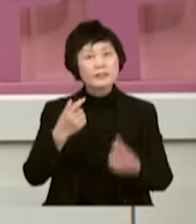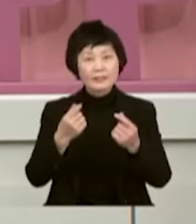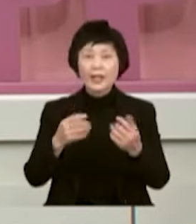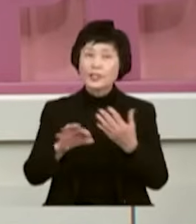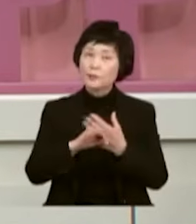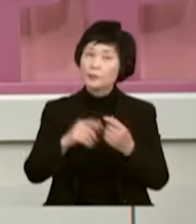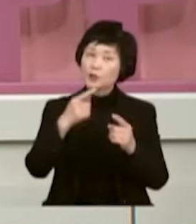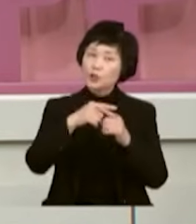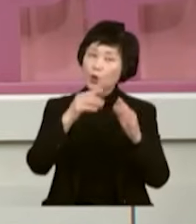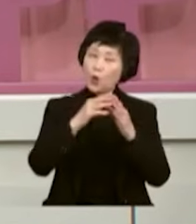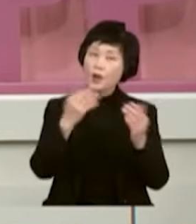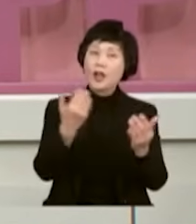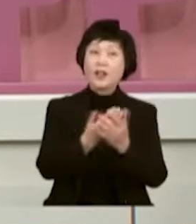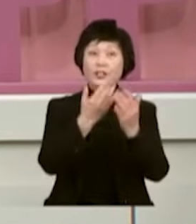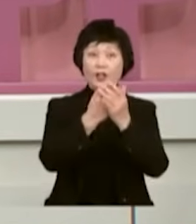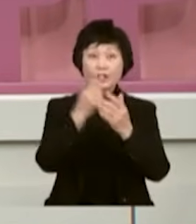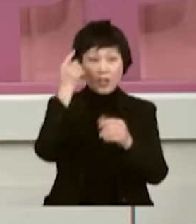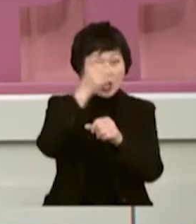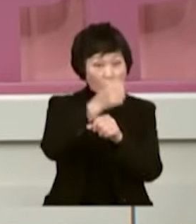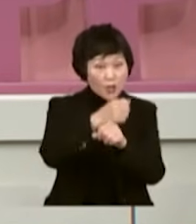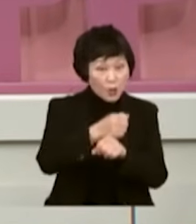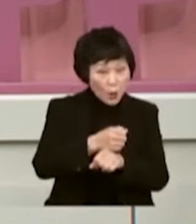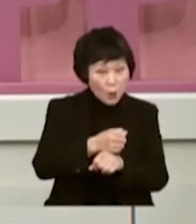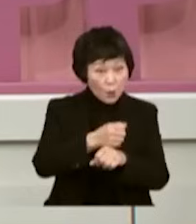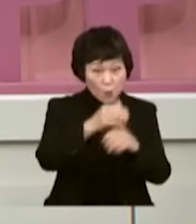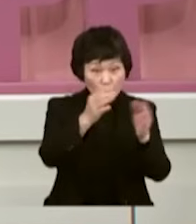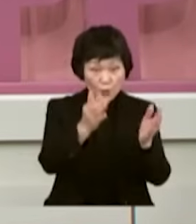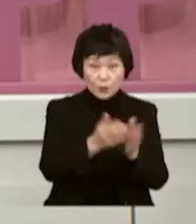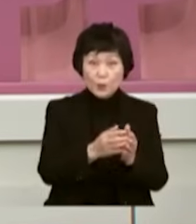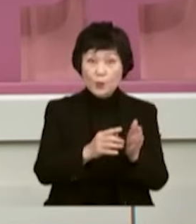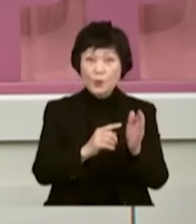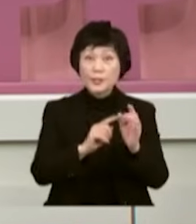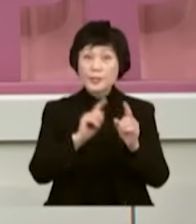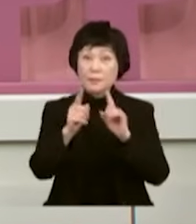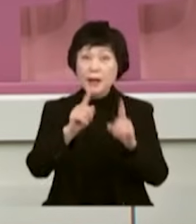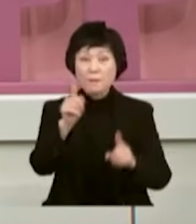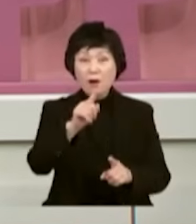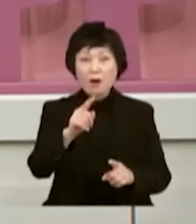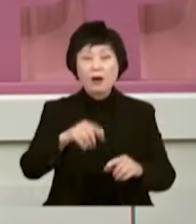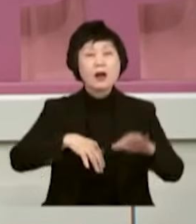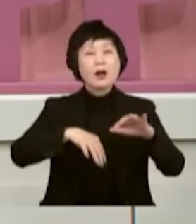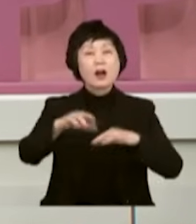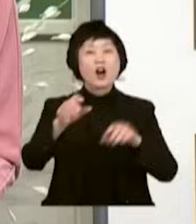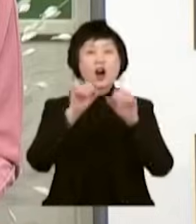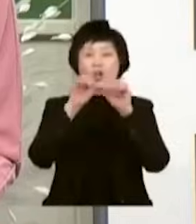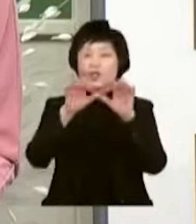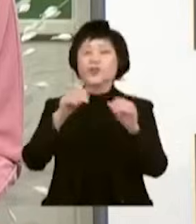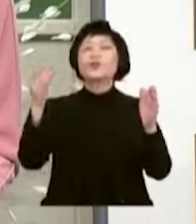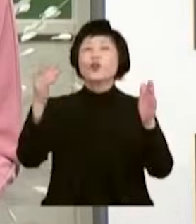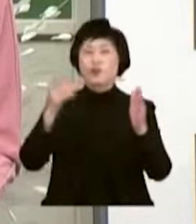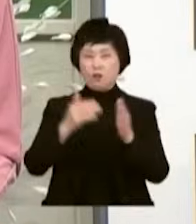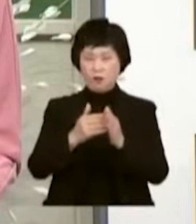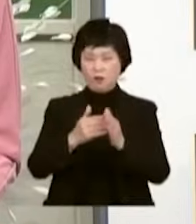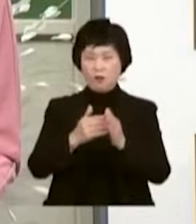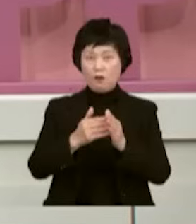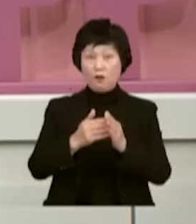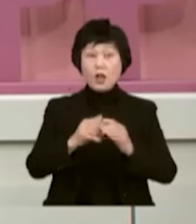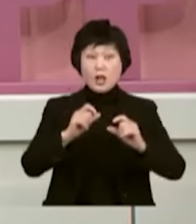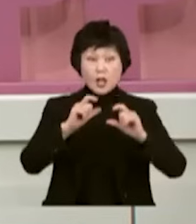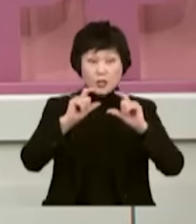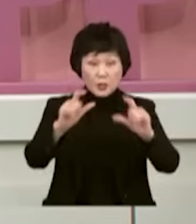네. 뭐 교회성장연구소에서도 네. 이 대한민국 노방전도 시대는 끝났다 그랬거든요. 끝났다. 예, 예.